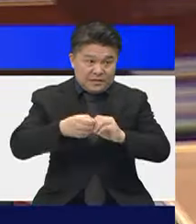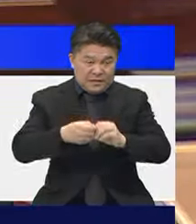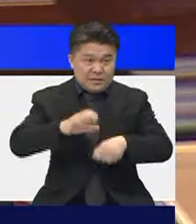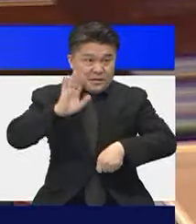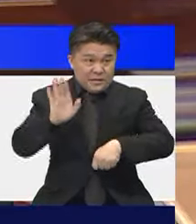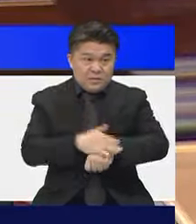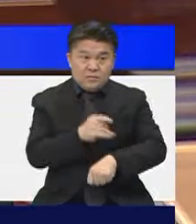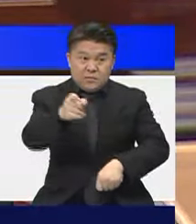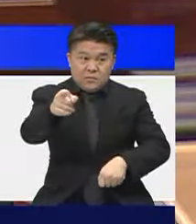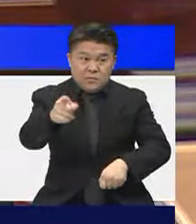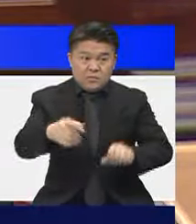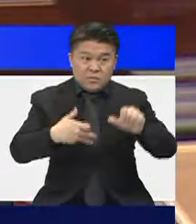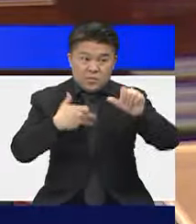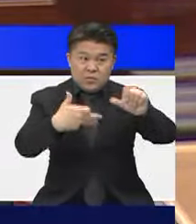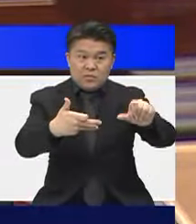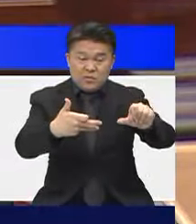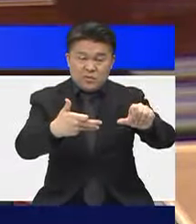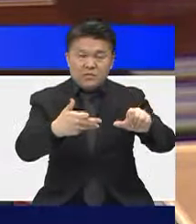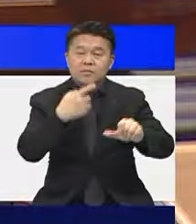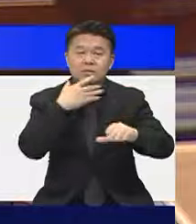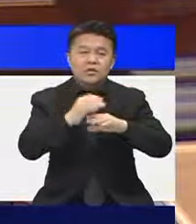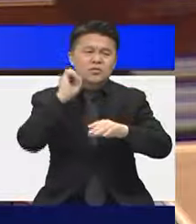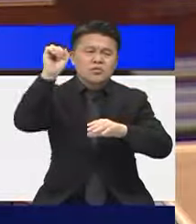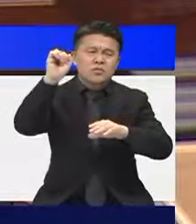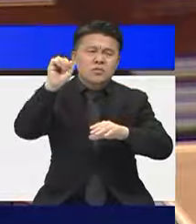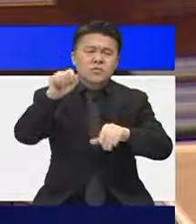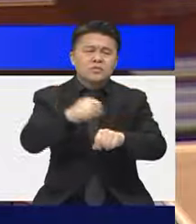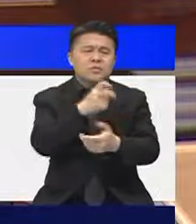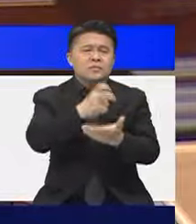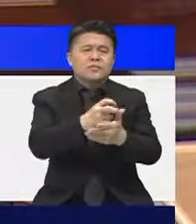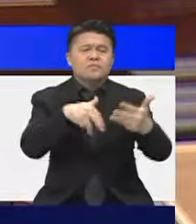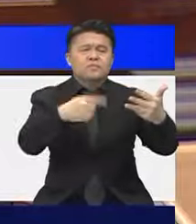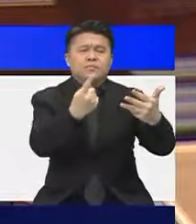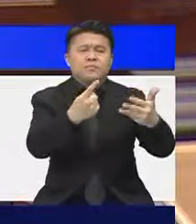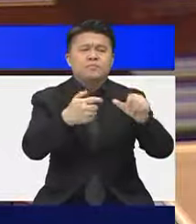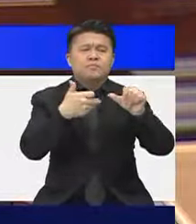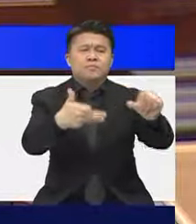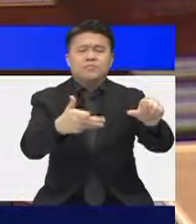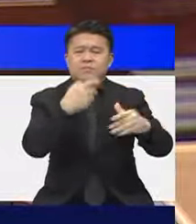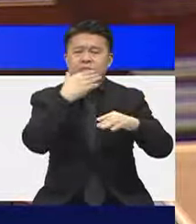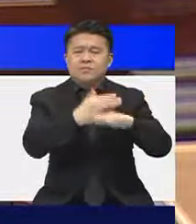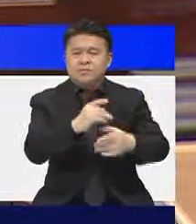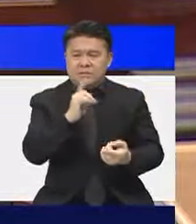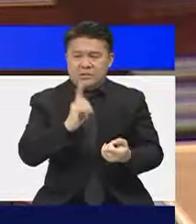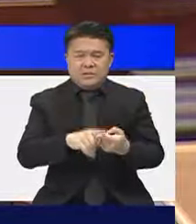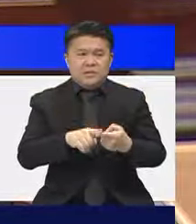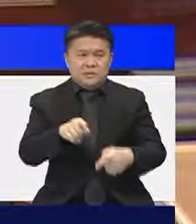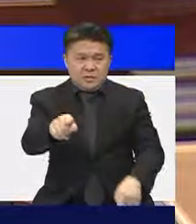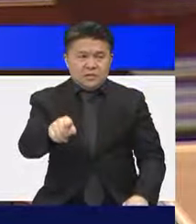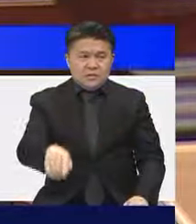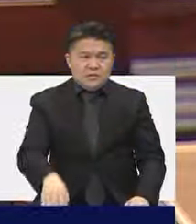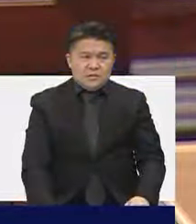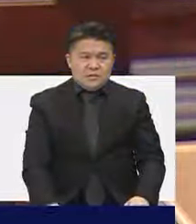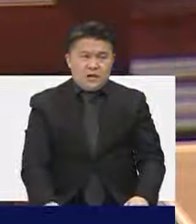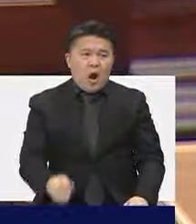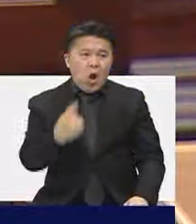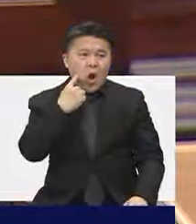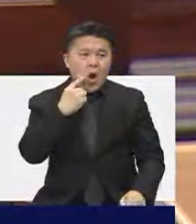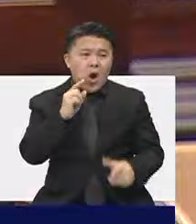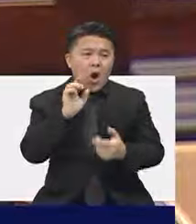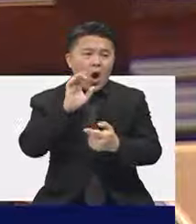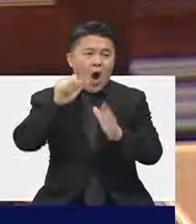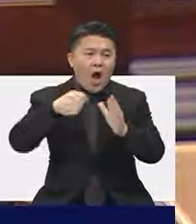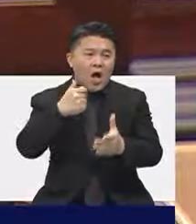무책임한 태도로 5.18 민주화운동에 대한 관한 특별법 제8조, 5.18 민주화운동에 대한 허위사실 유포